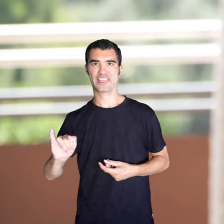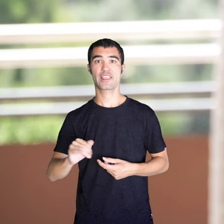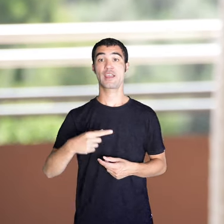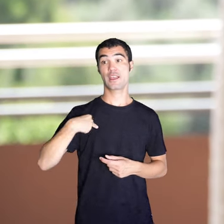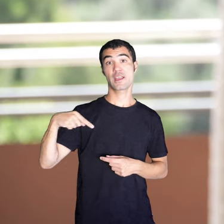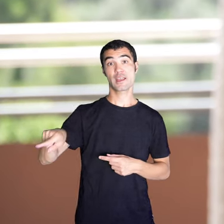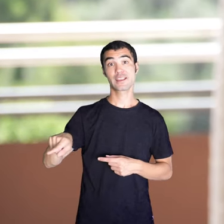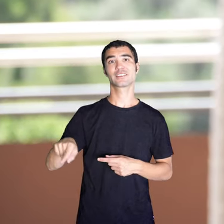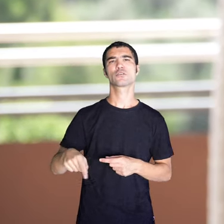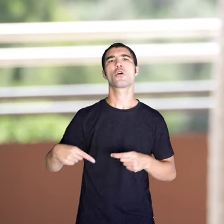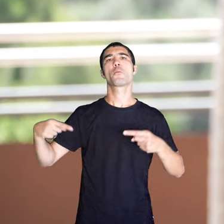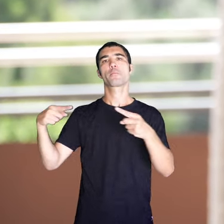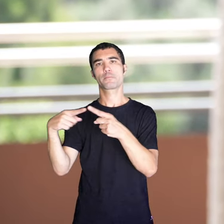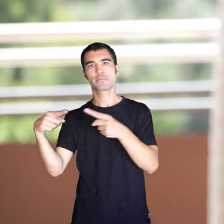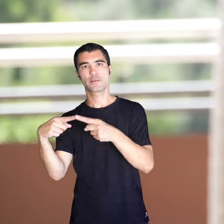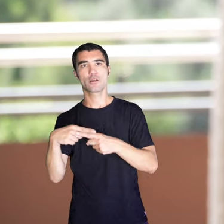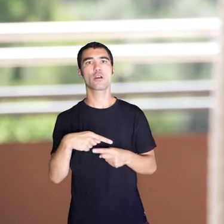cosí d'en Tolo Blau.